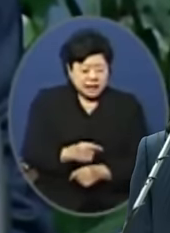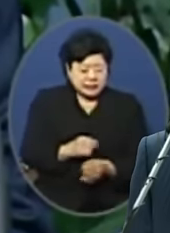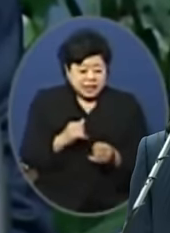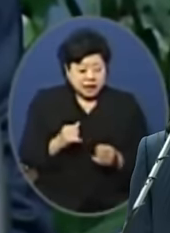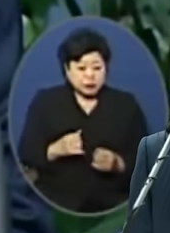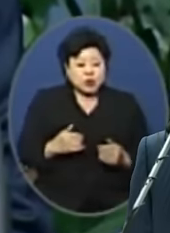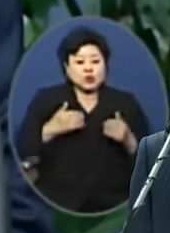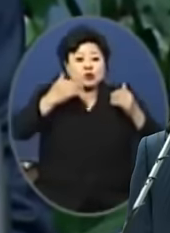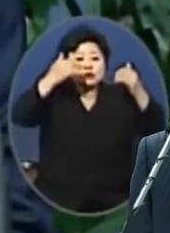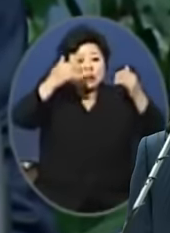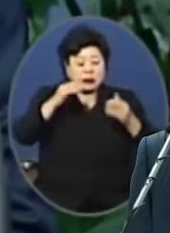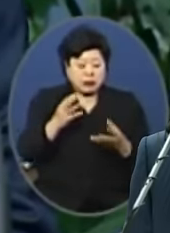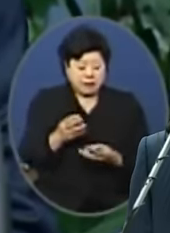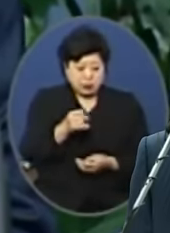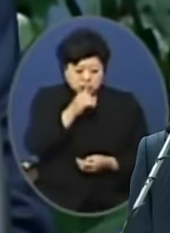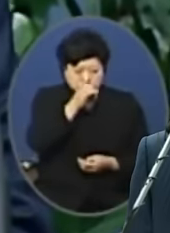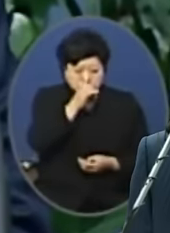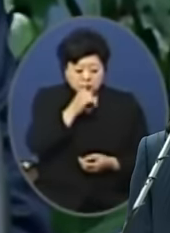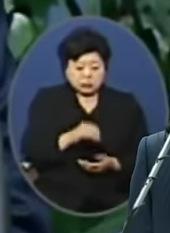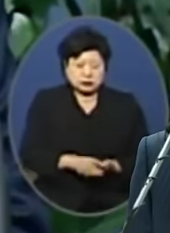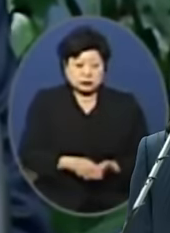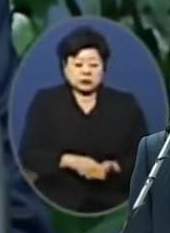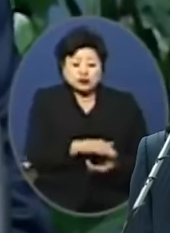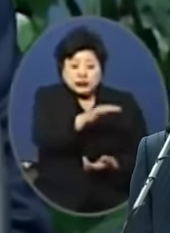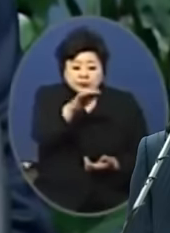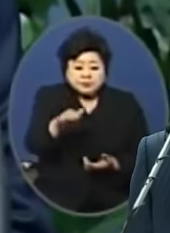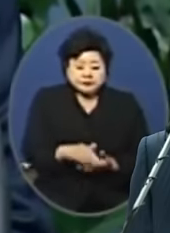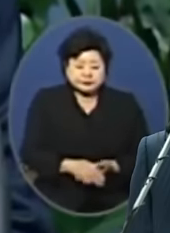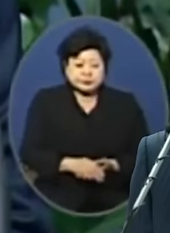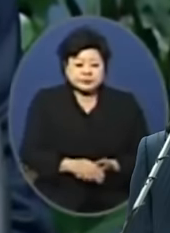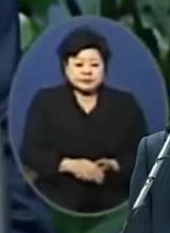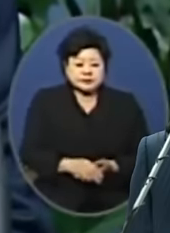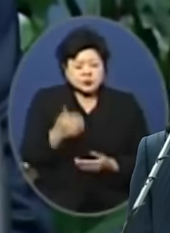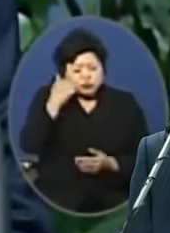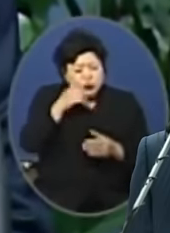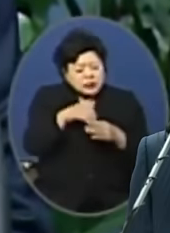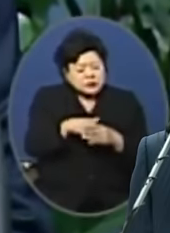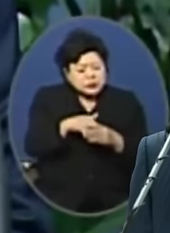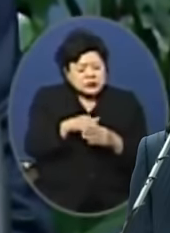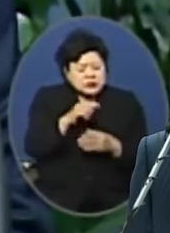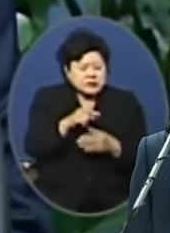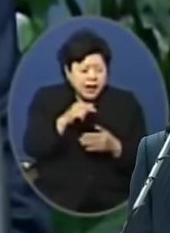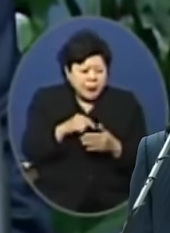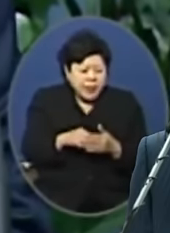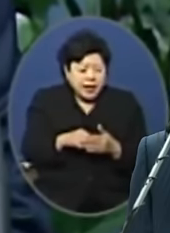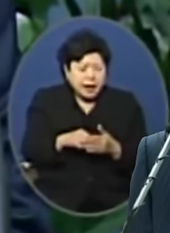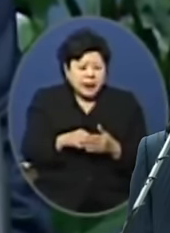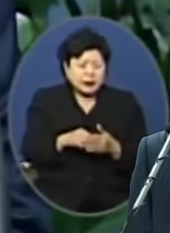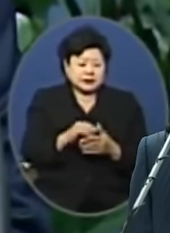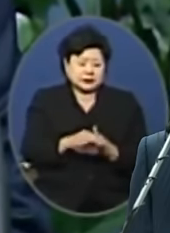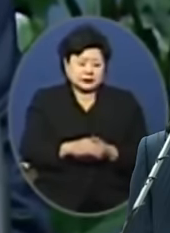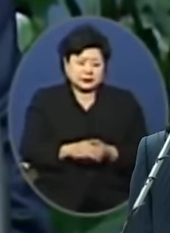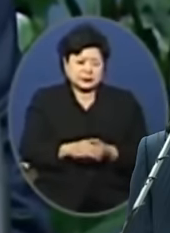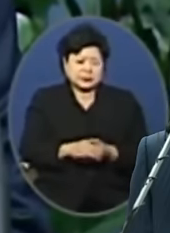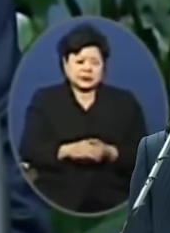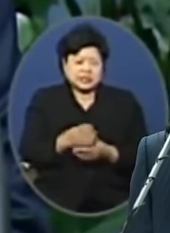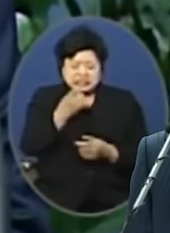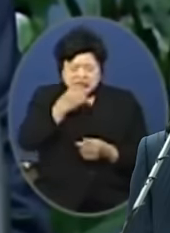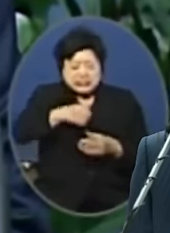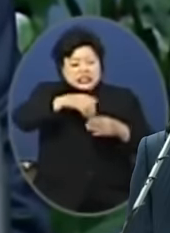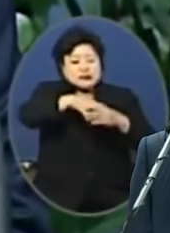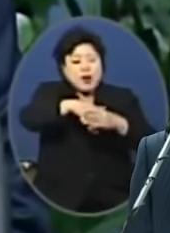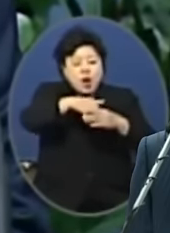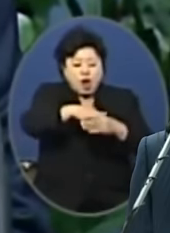만든 케이스가 많습니다. 우리는 누가 심든지 마음속에 씨를